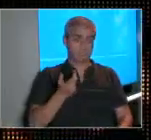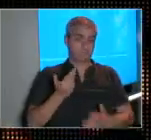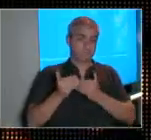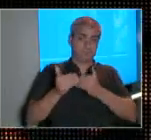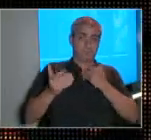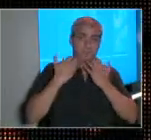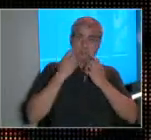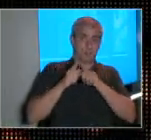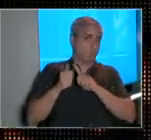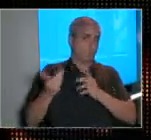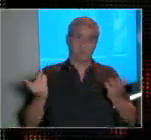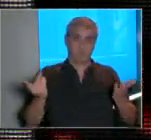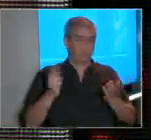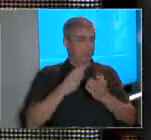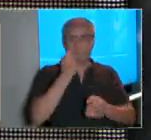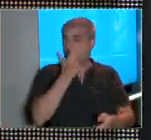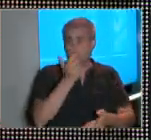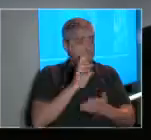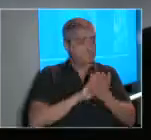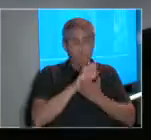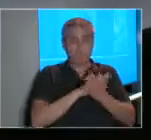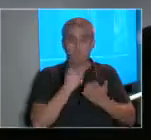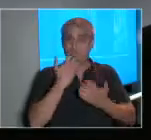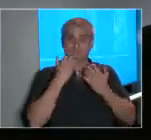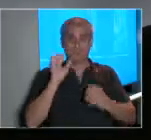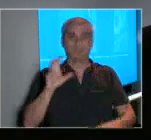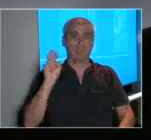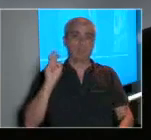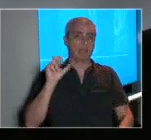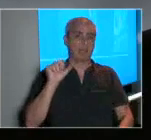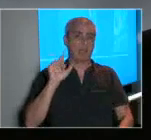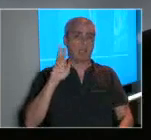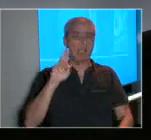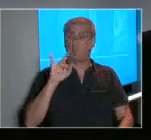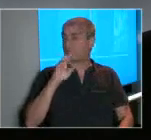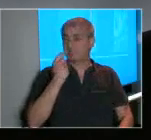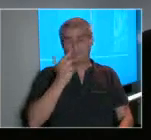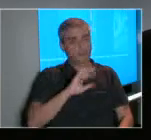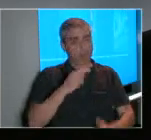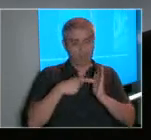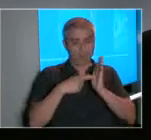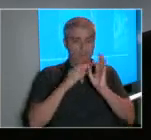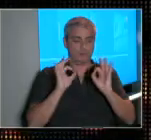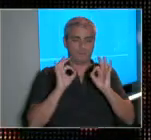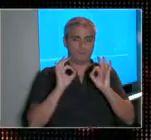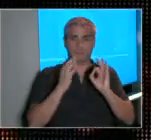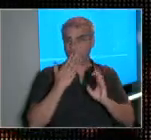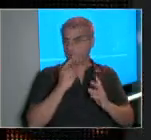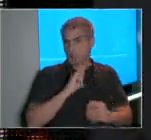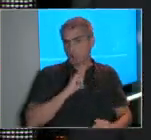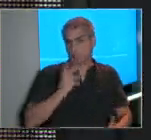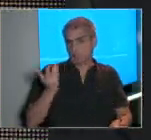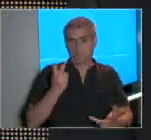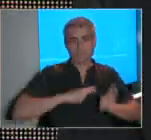מתרחקת מסיקורים שכאלו. כמעט לא הזכירה את סיפורו של עבד אל-רחמן. כמעט ולא היו הזכורים. הישראלים לא